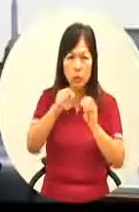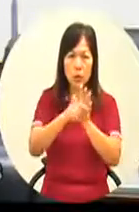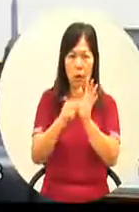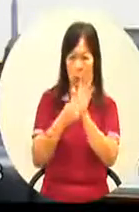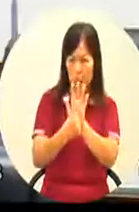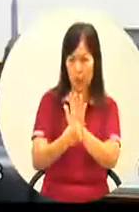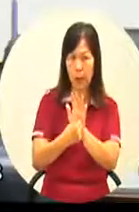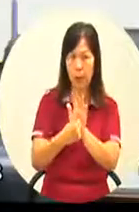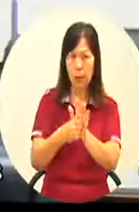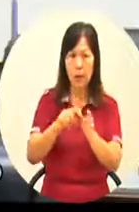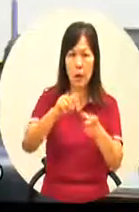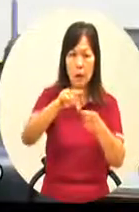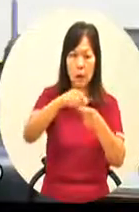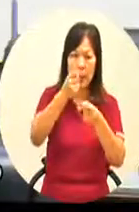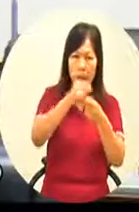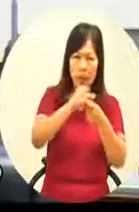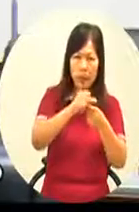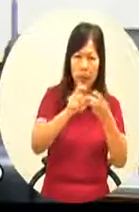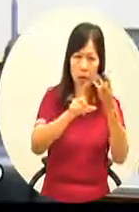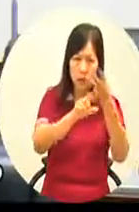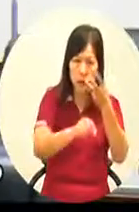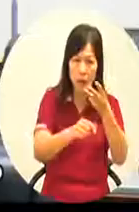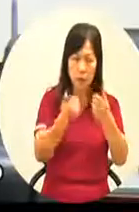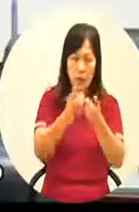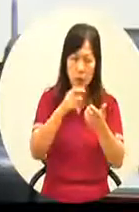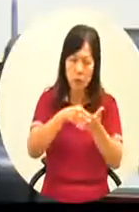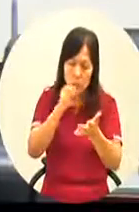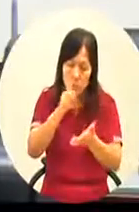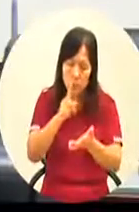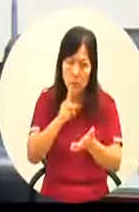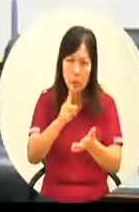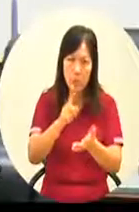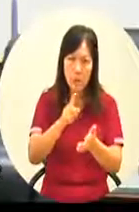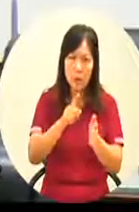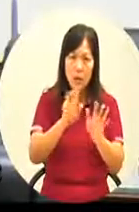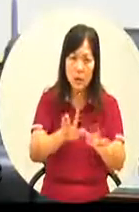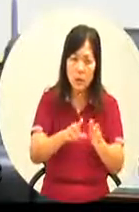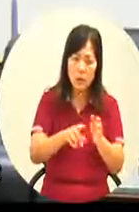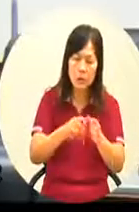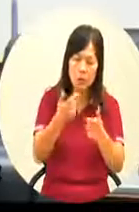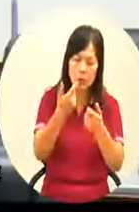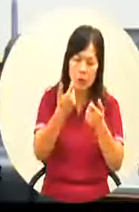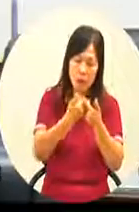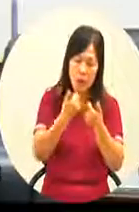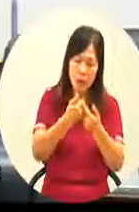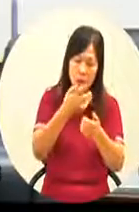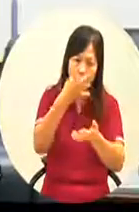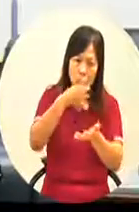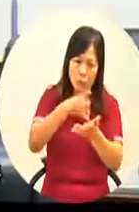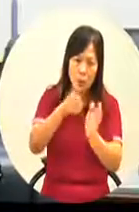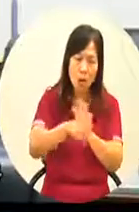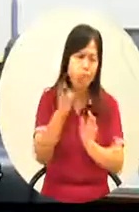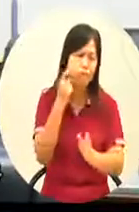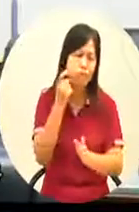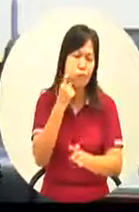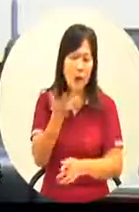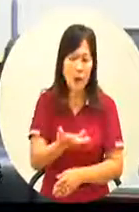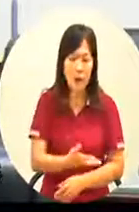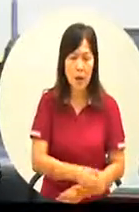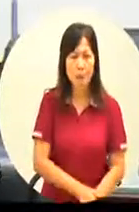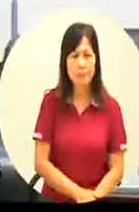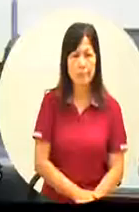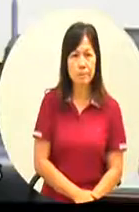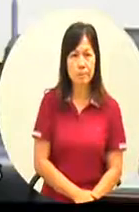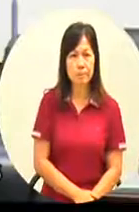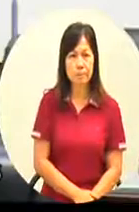有105年的三月份开一次呢。你今年开几次？我看你四次根本是假的，处